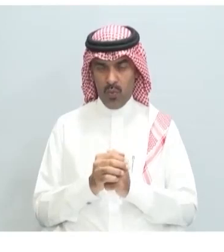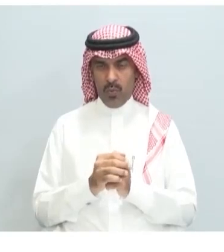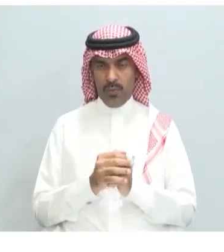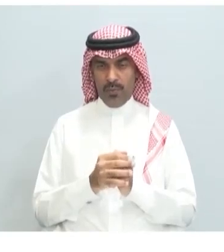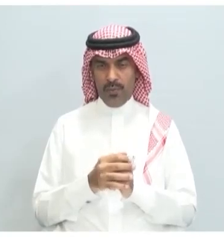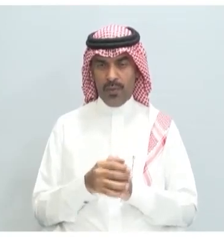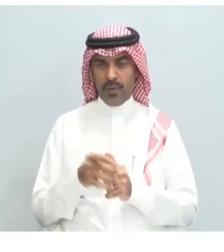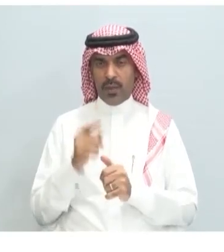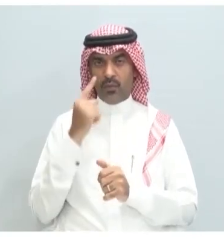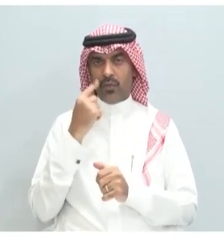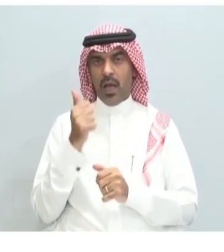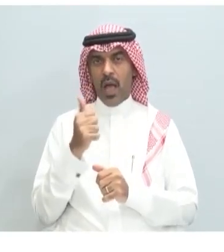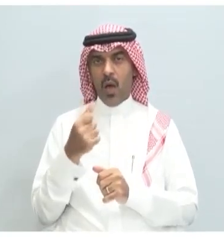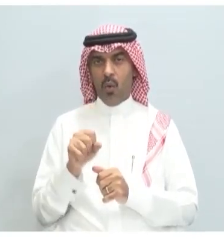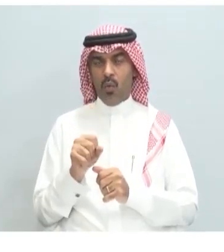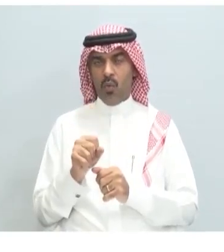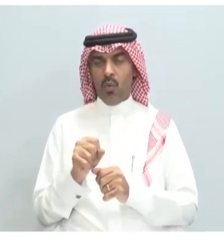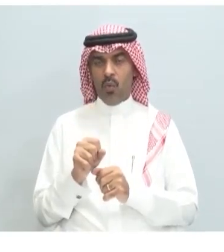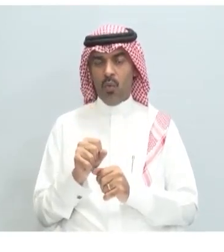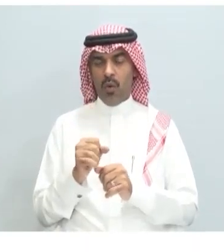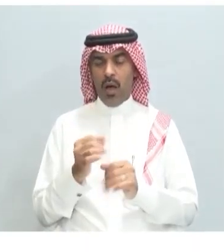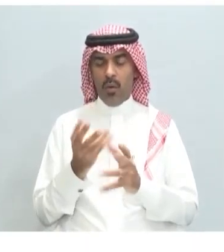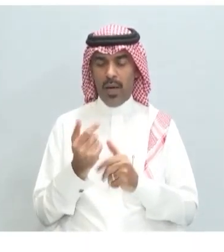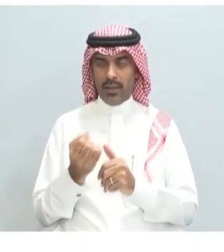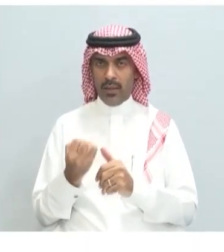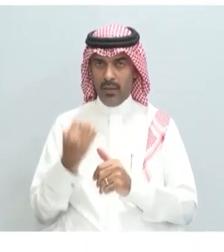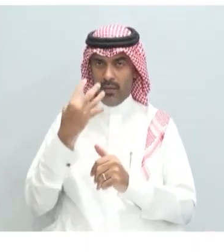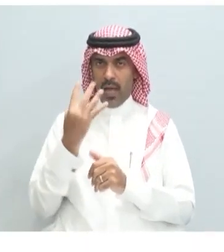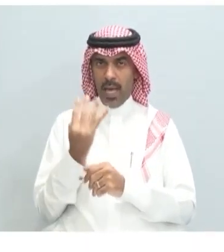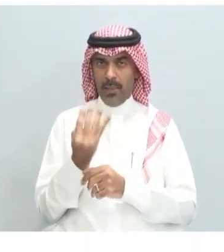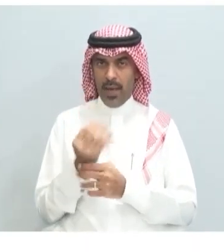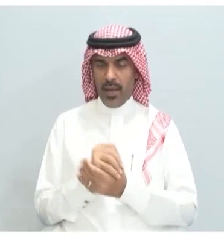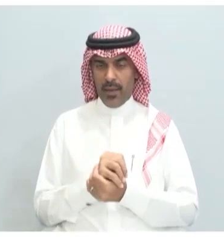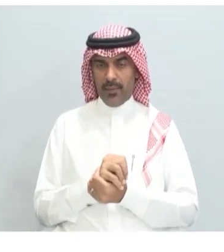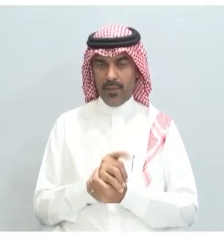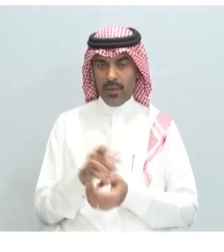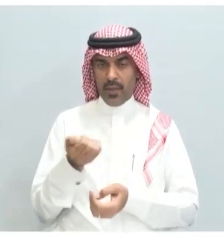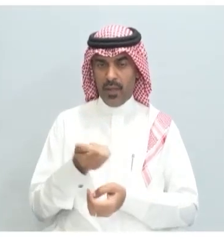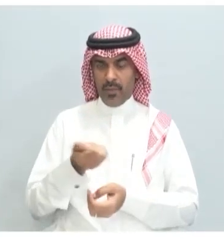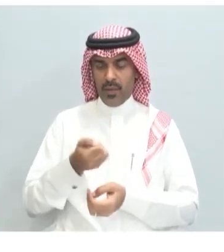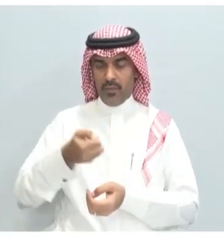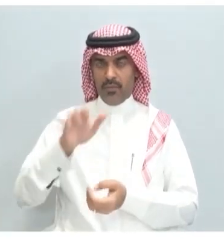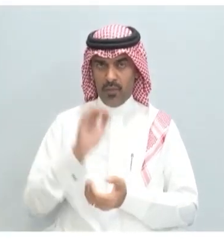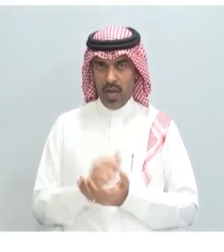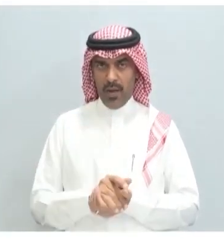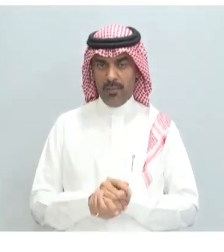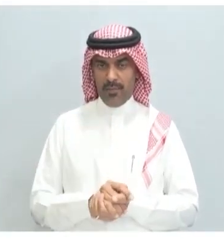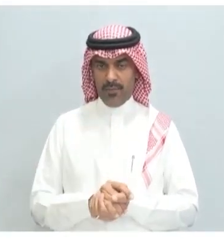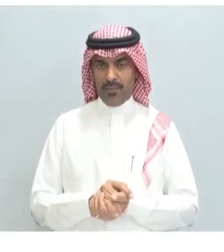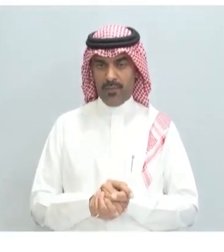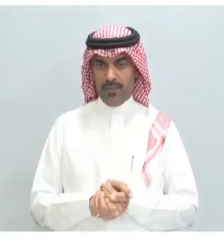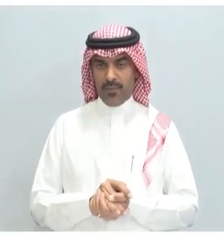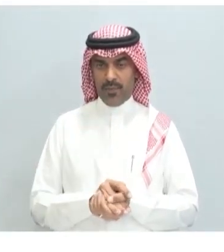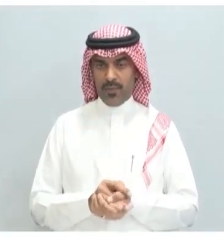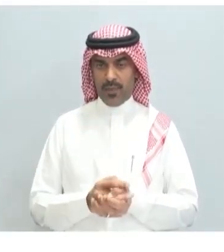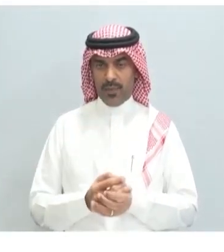الرابط هنا عندنا هو او ظهور العدد 4 عند رمي مكعب مرقم سترى من اشكال فين